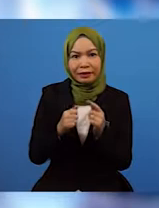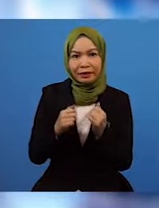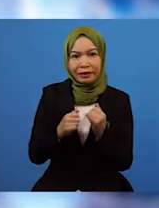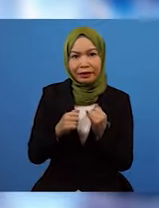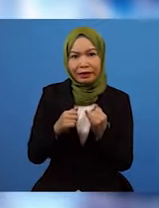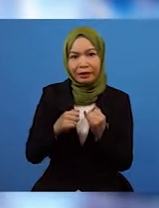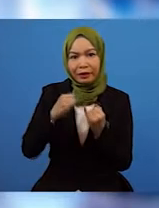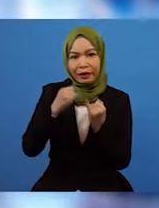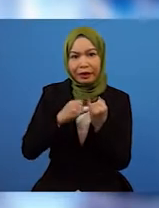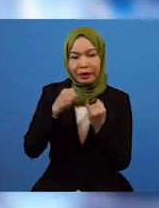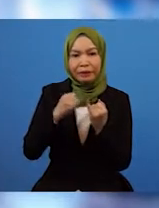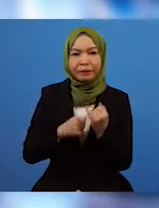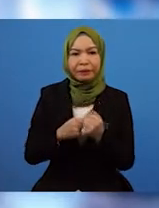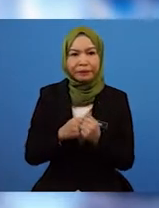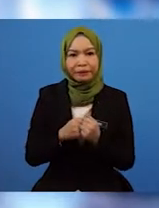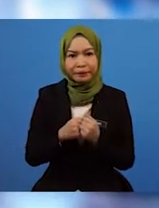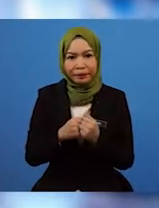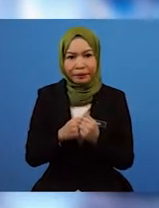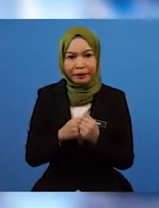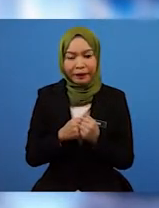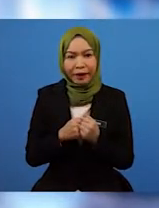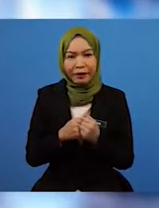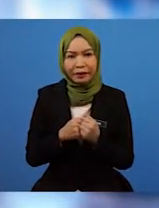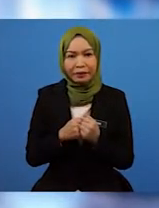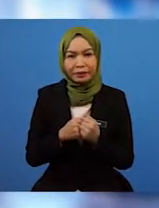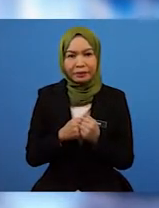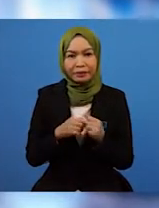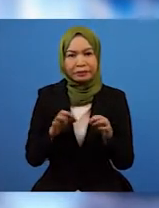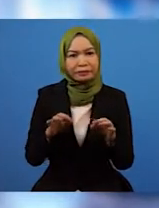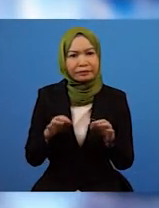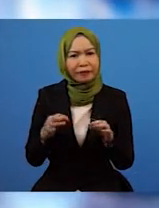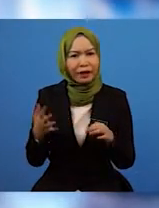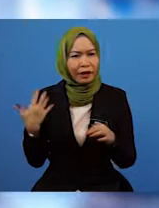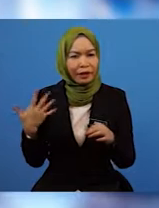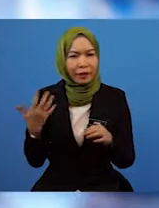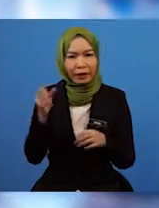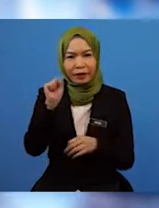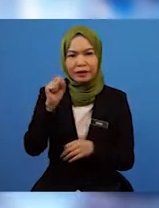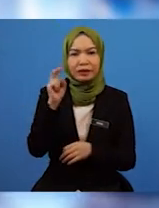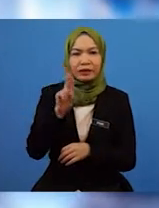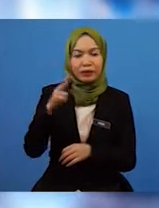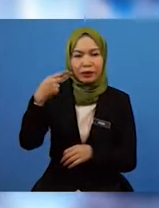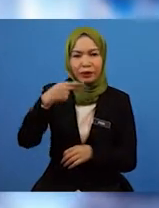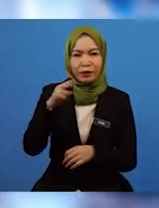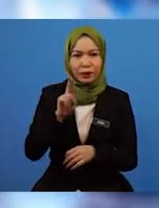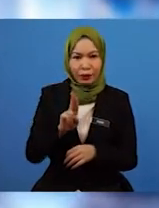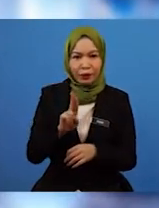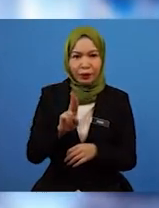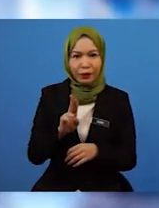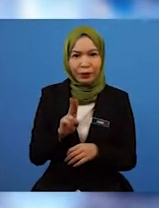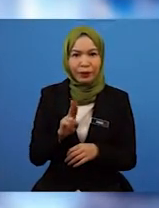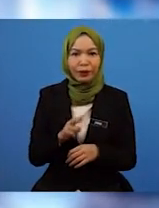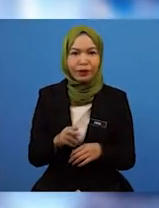suhu meningkat sebanyak 30 darjah Celsius, padamkan nyala pelita dan